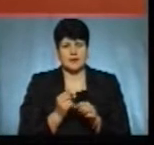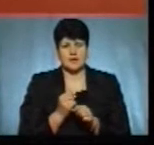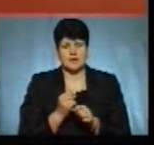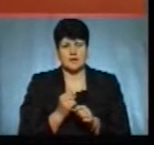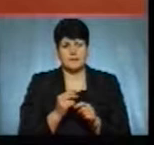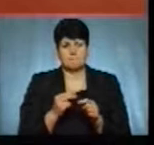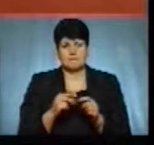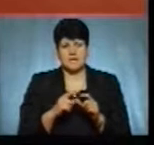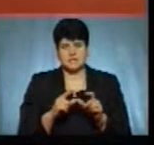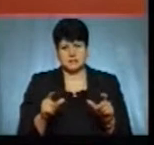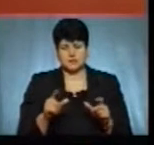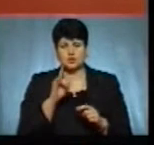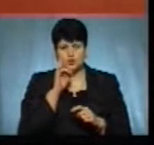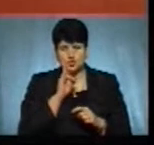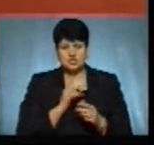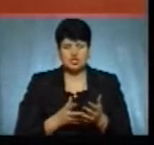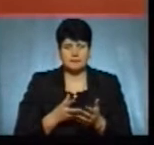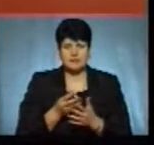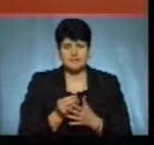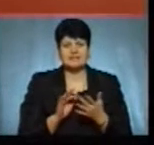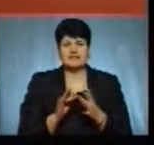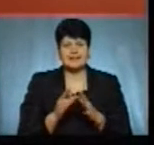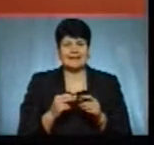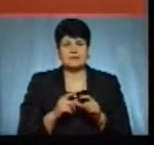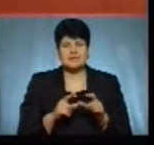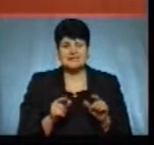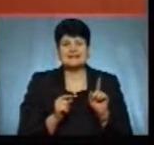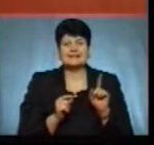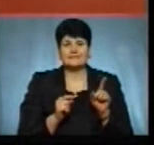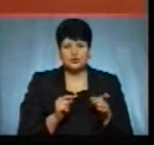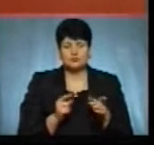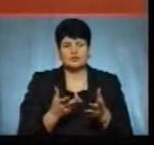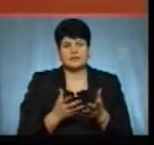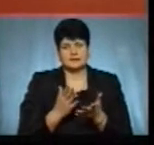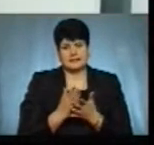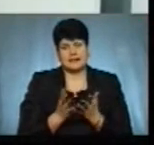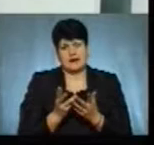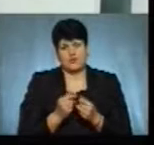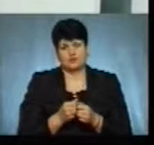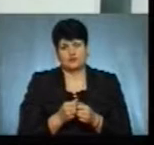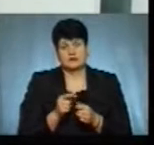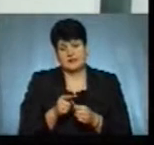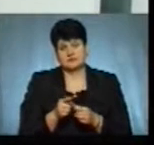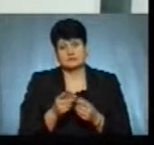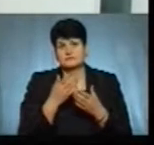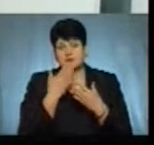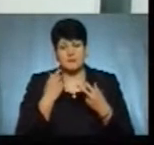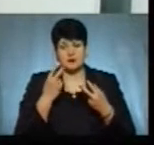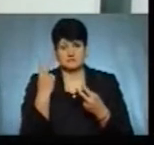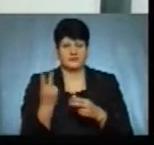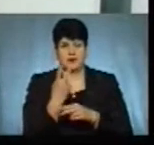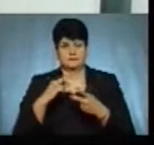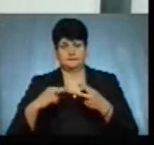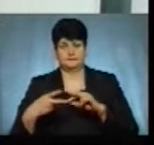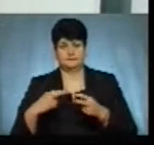Звичайно, зручніше платити в інтернет-магазині в тій валюті, в якій виставлений рахунок. Так ви уникаєте подвійної конвертації чи якихось